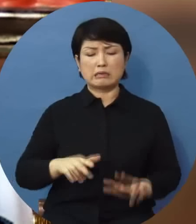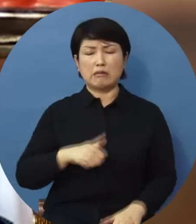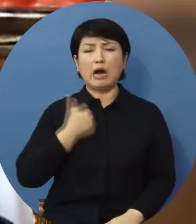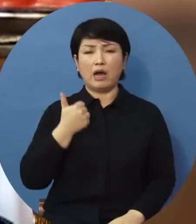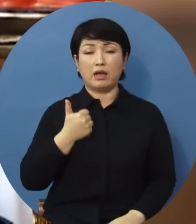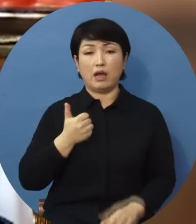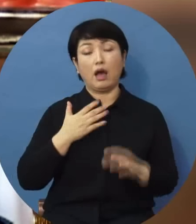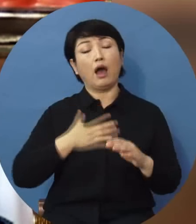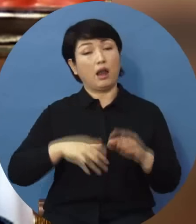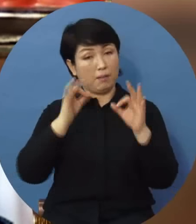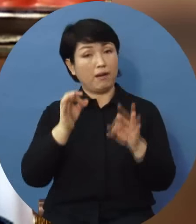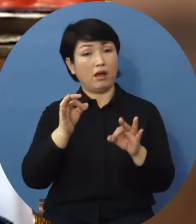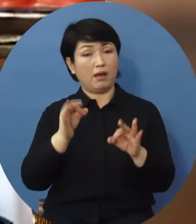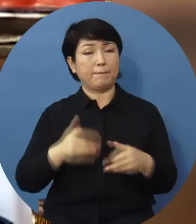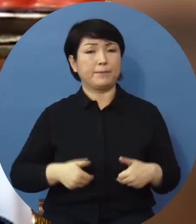거죠.